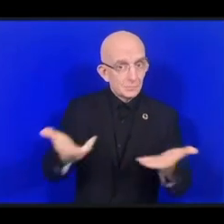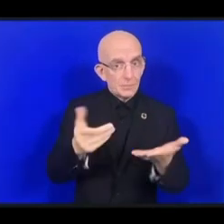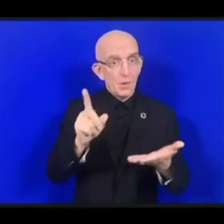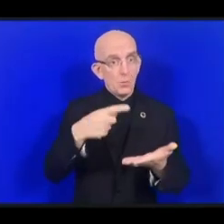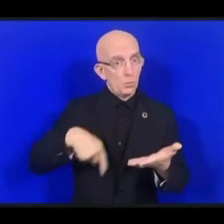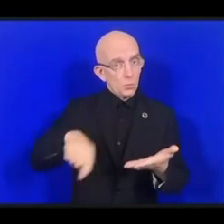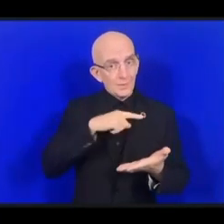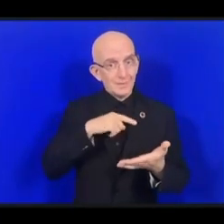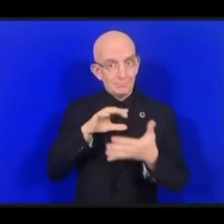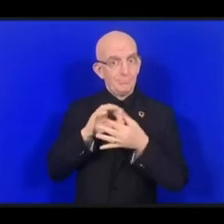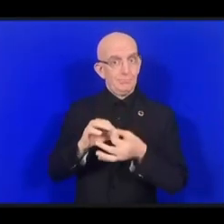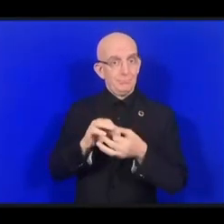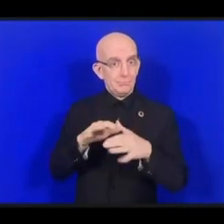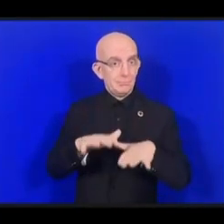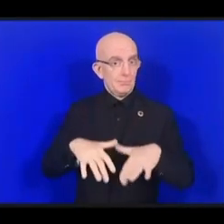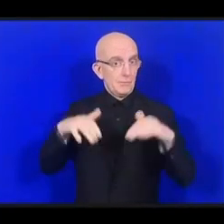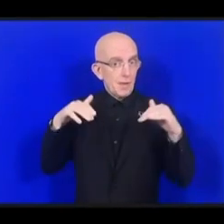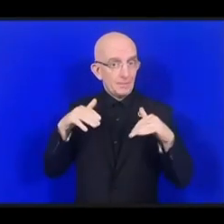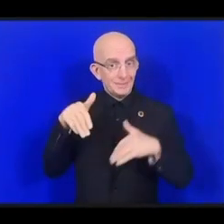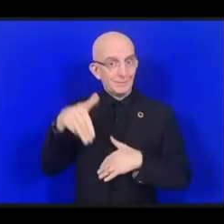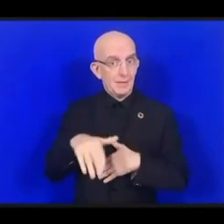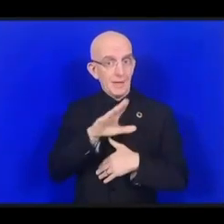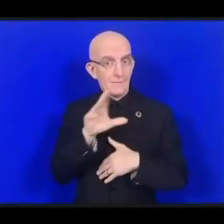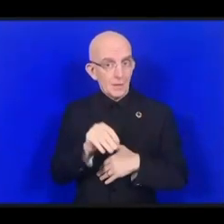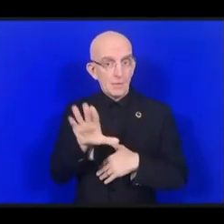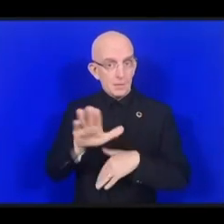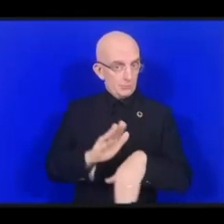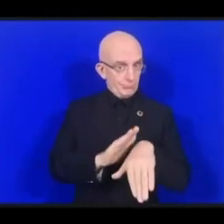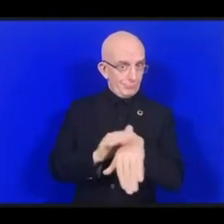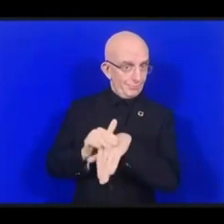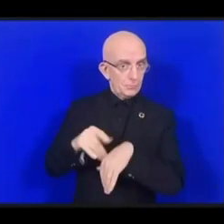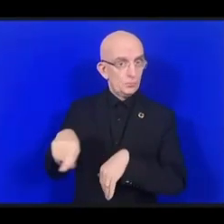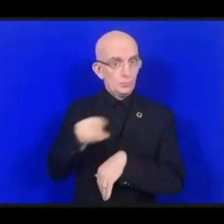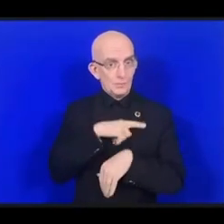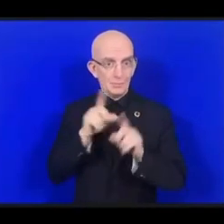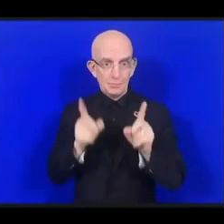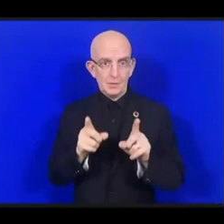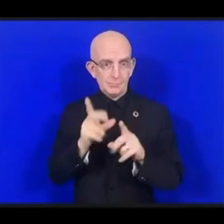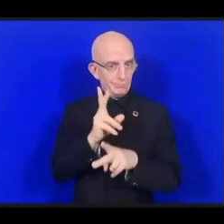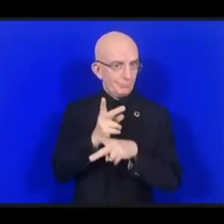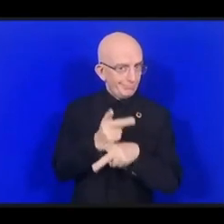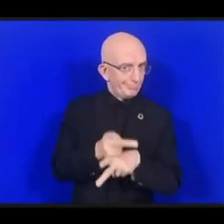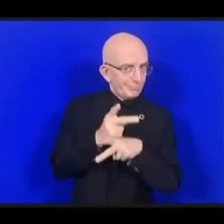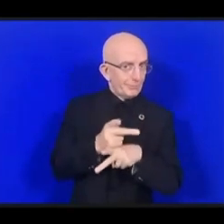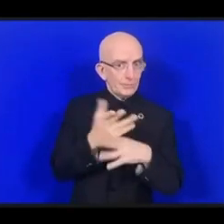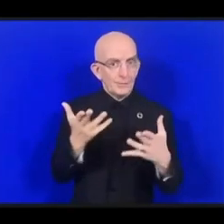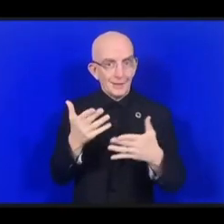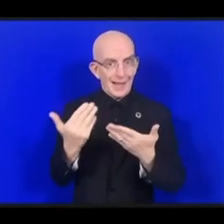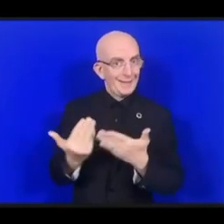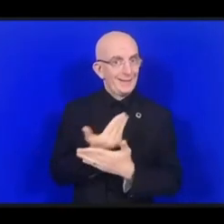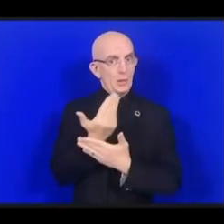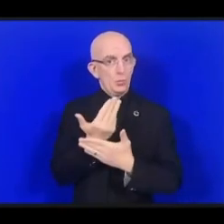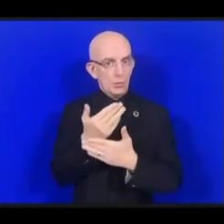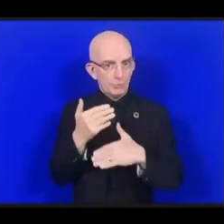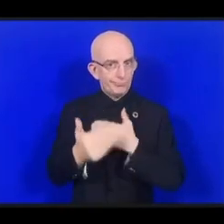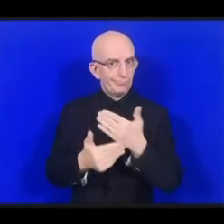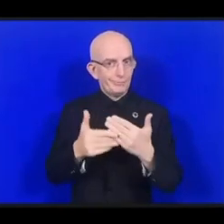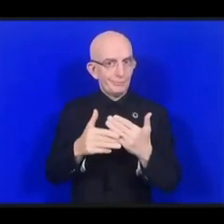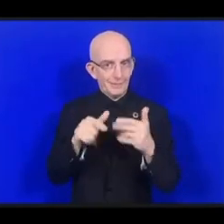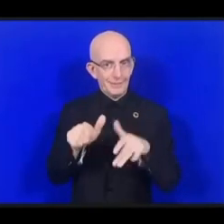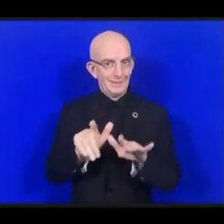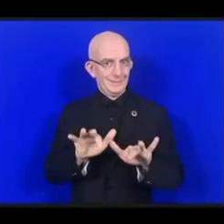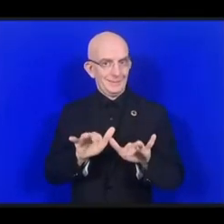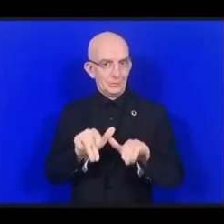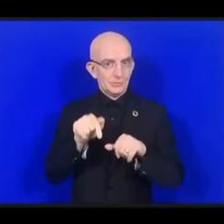7そしてG7以外の国々においての分断です特に議会のトラックにおいては多くの議員の方々の